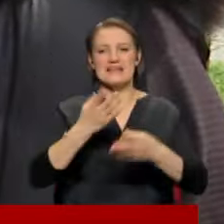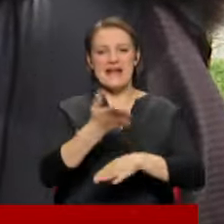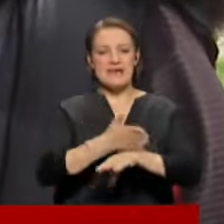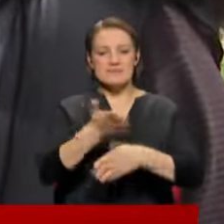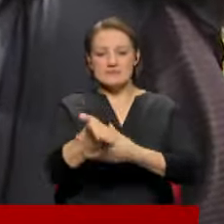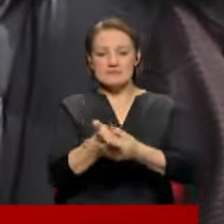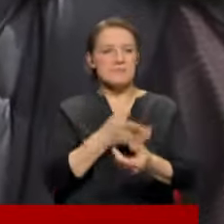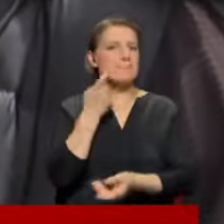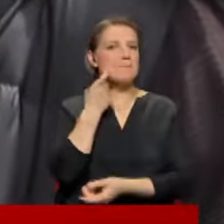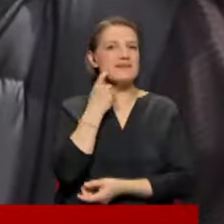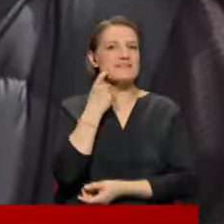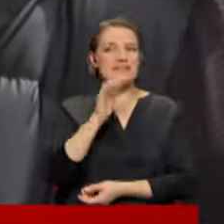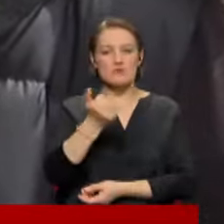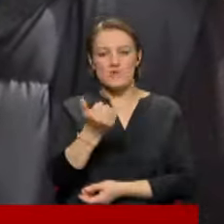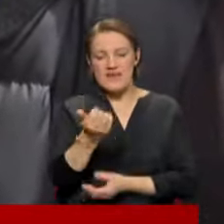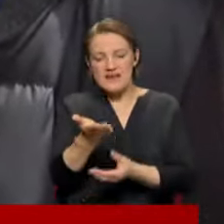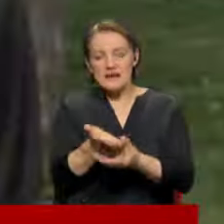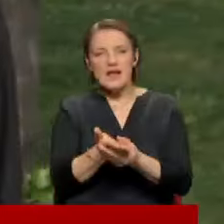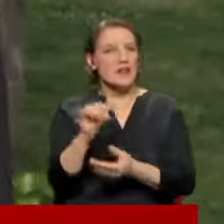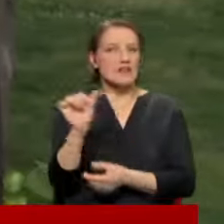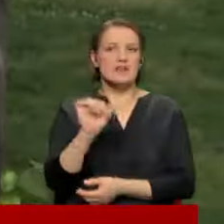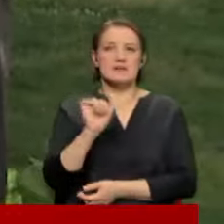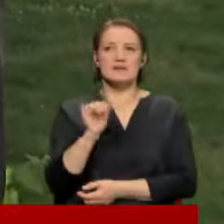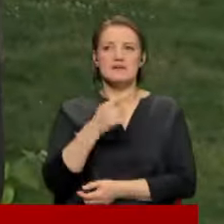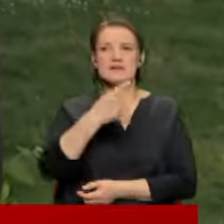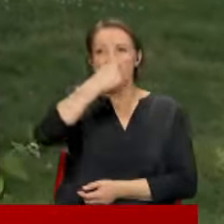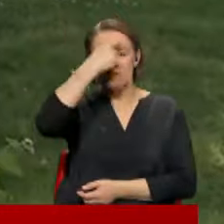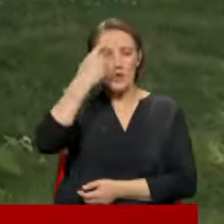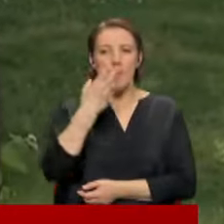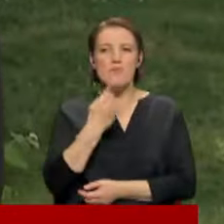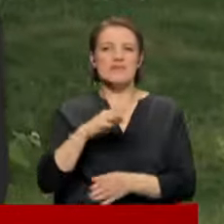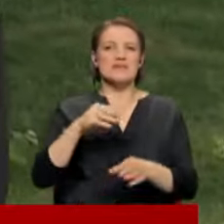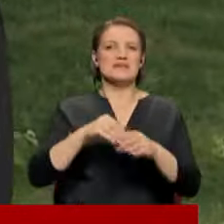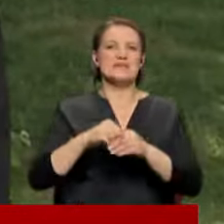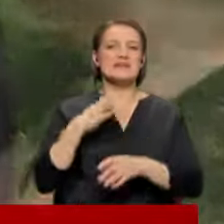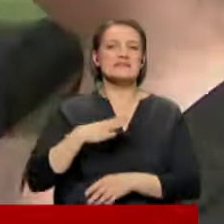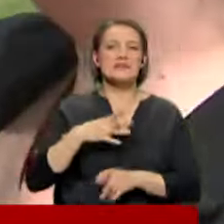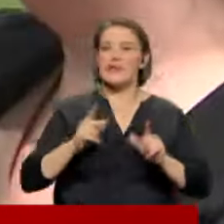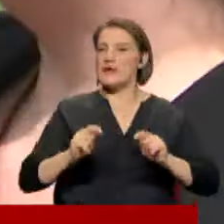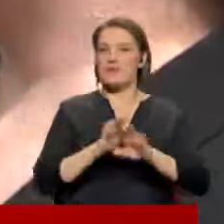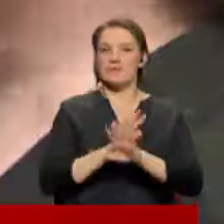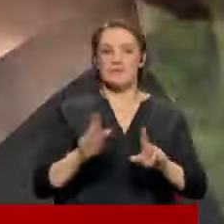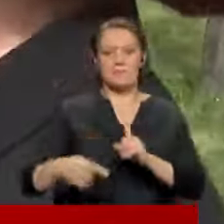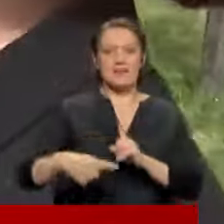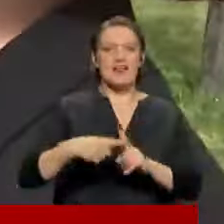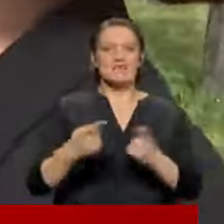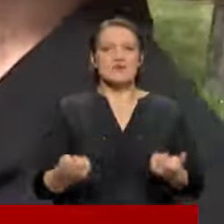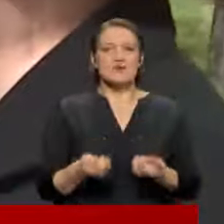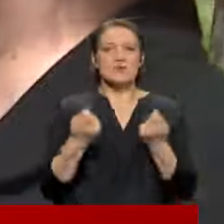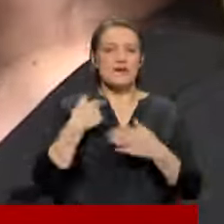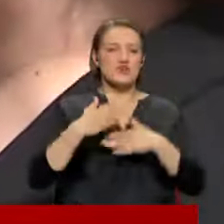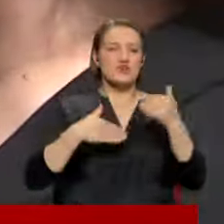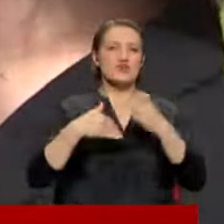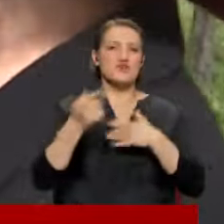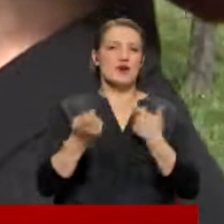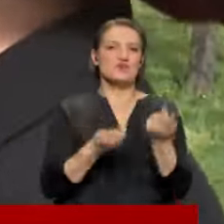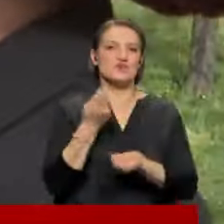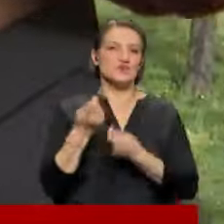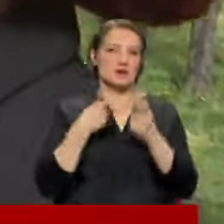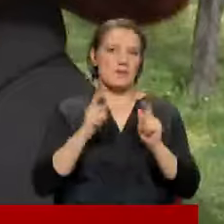patates yani köfte koyamıyoruz imkanlarımız olmadığını istediklerini yapamıyoruz ek iş yapıyoruz i mesel inşaat işi başka